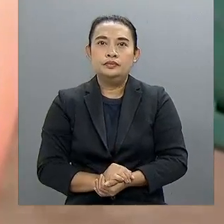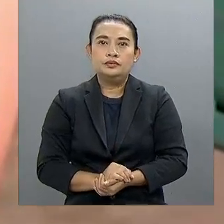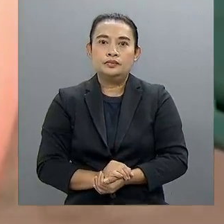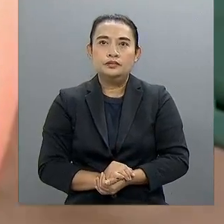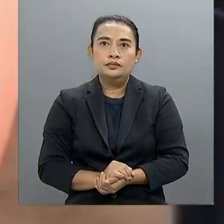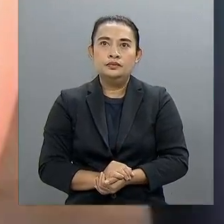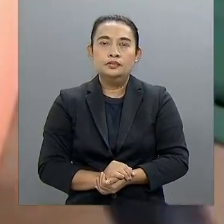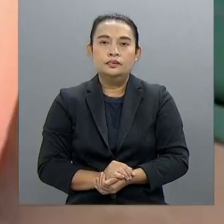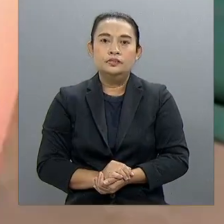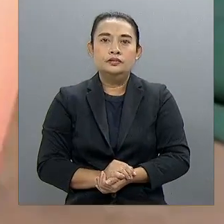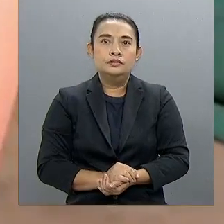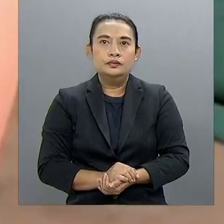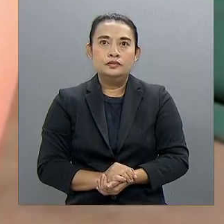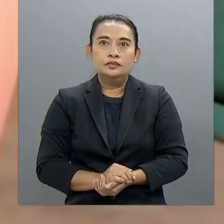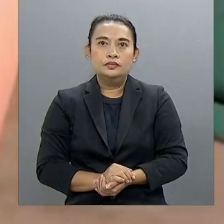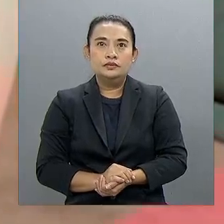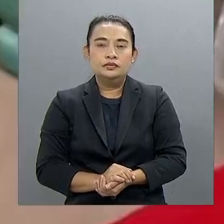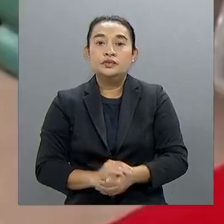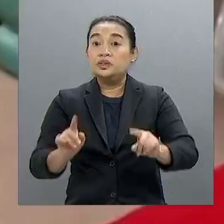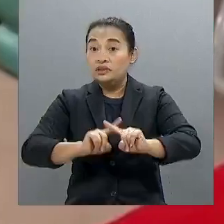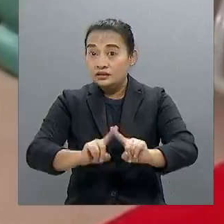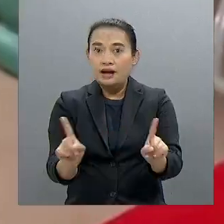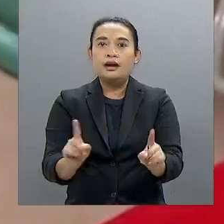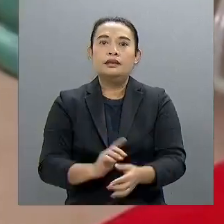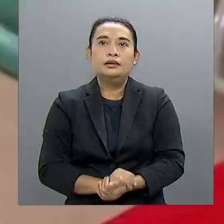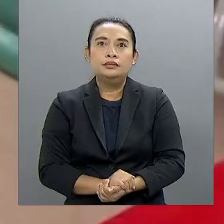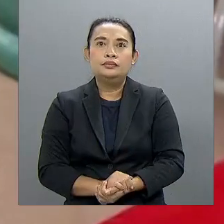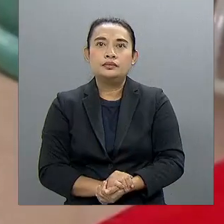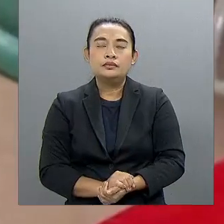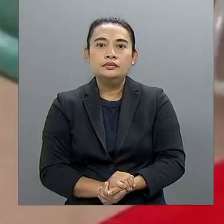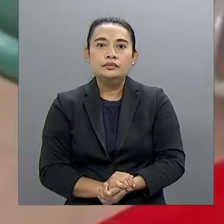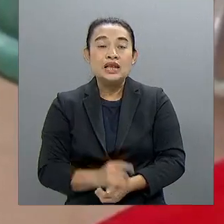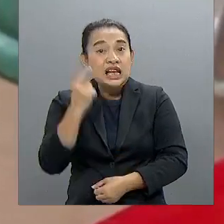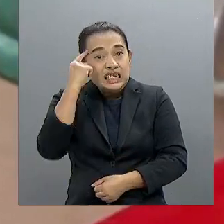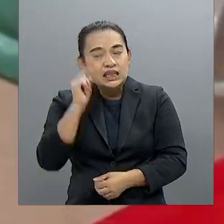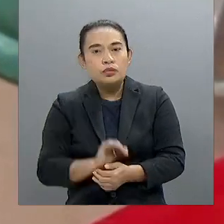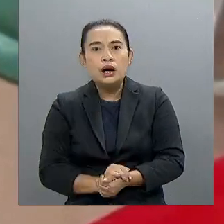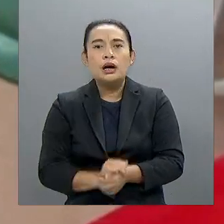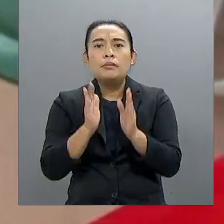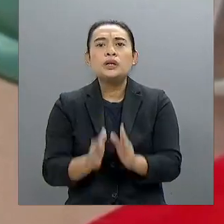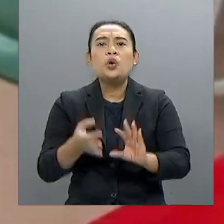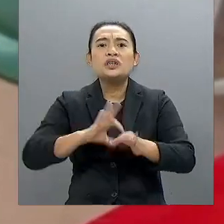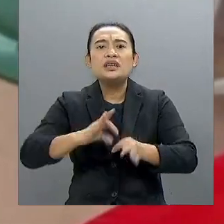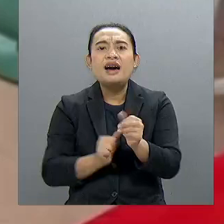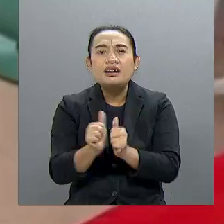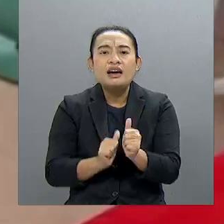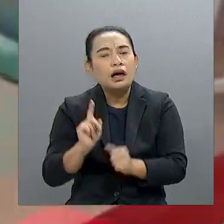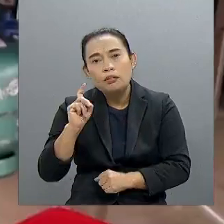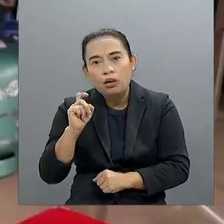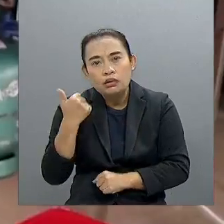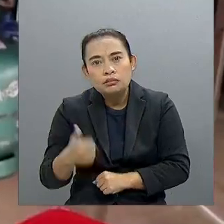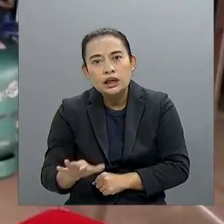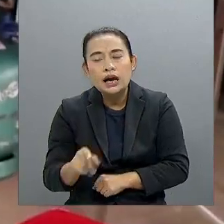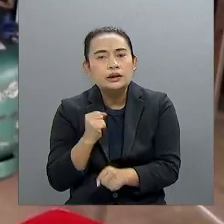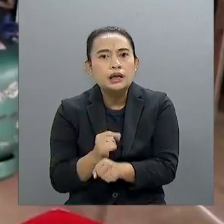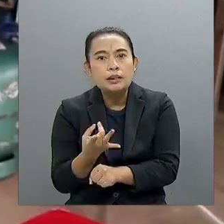นี่ คนละครั่วเลยไฮะอืมปกติเราคิว ถาเป็นนักิลาถ้าแข็ไมได้จะไปทำอะไรนี่ับนี่คาร